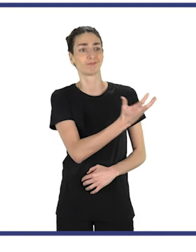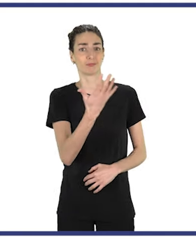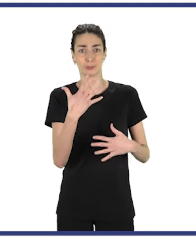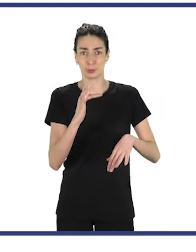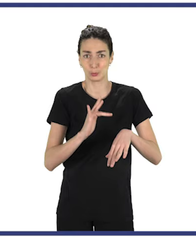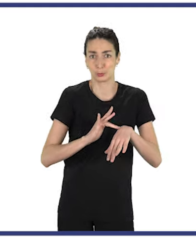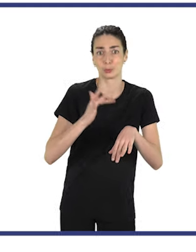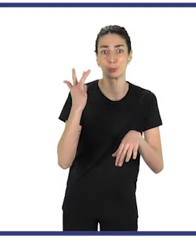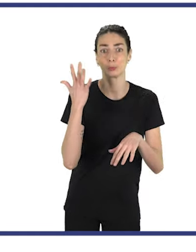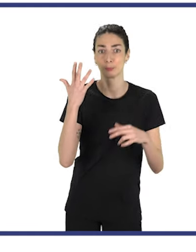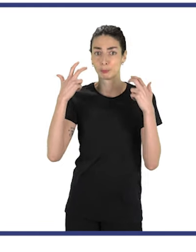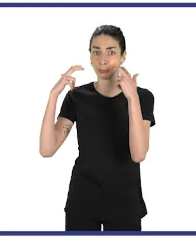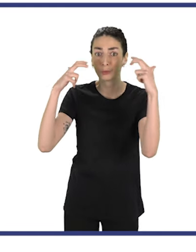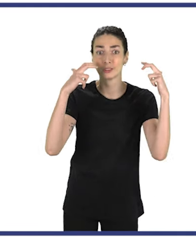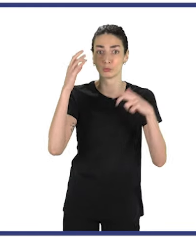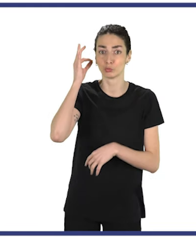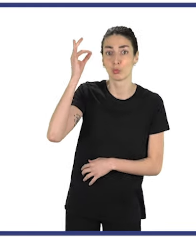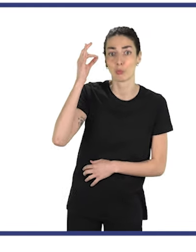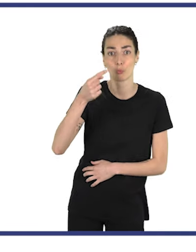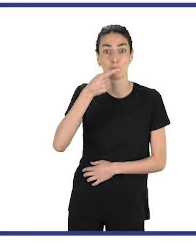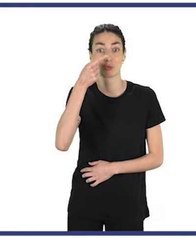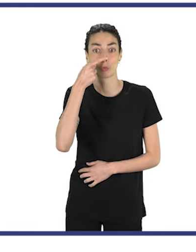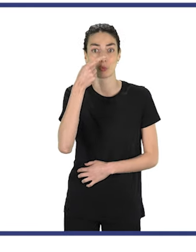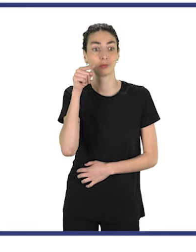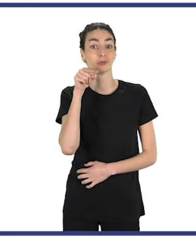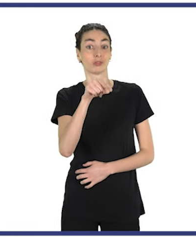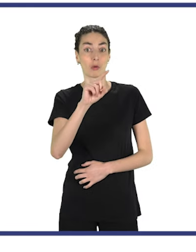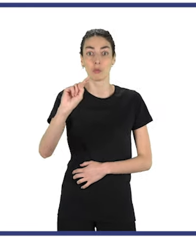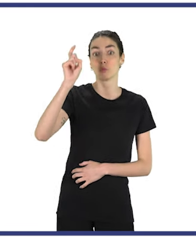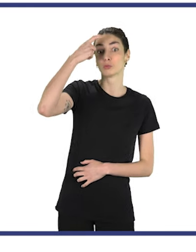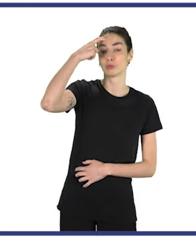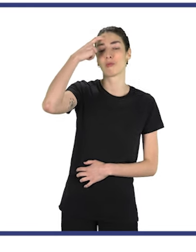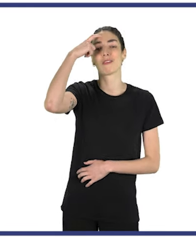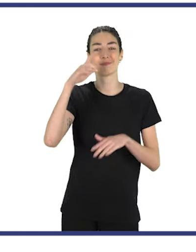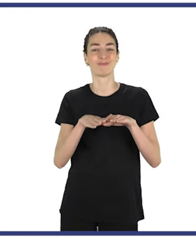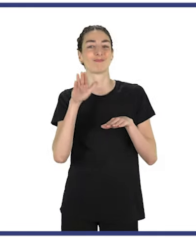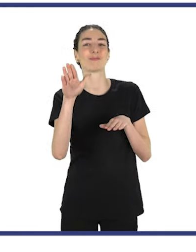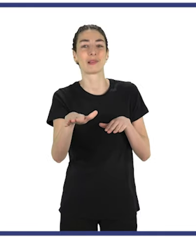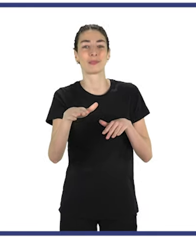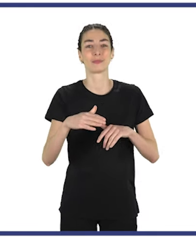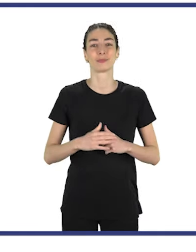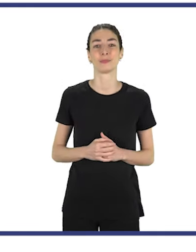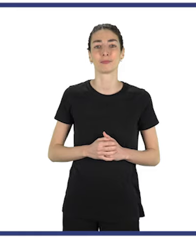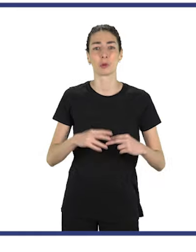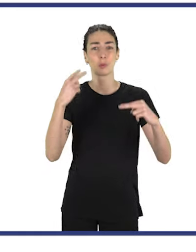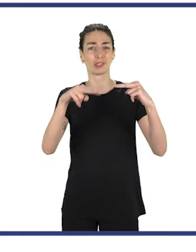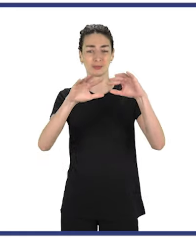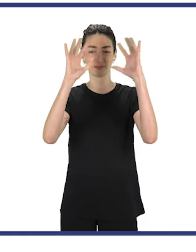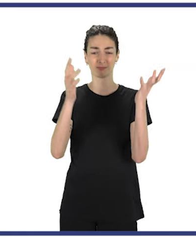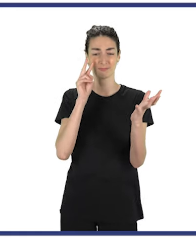Certaines personnes autistes ont une hypersensibilité au bruit, au son, aux odeurs. En avoir conscience, c'est déjà un premier pas.